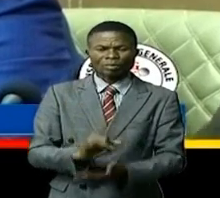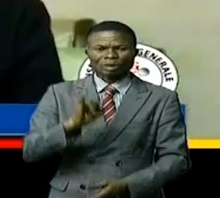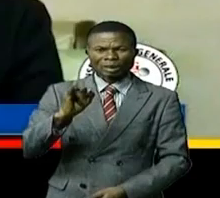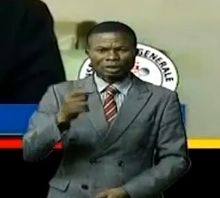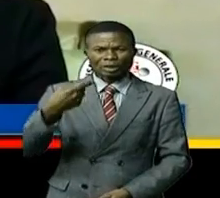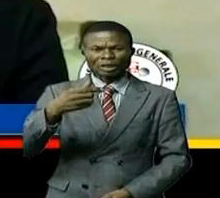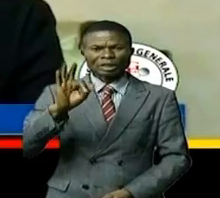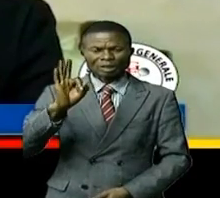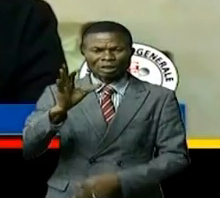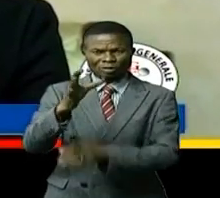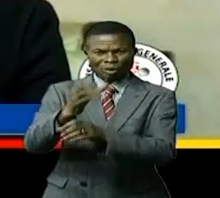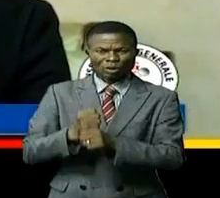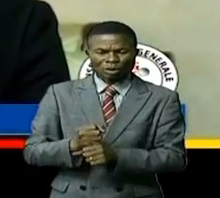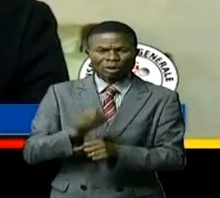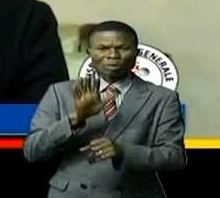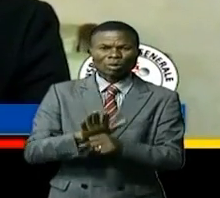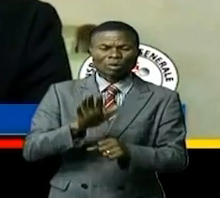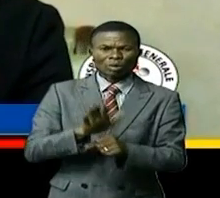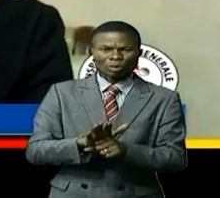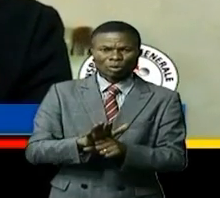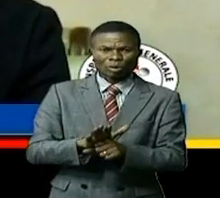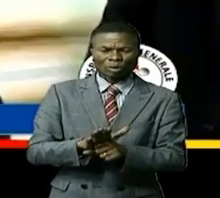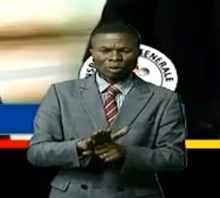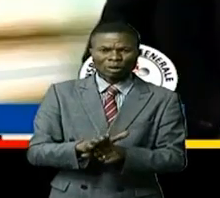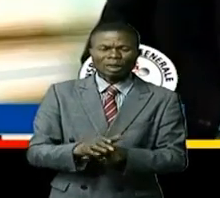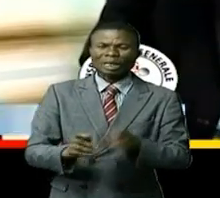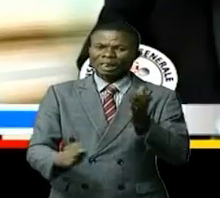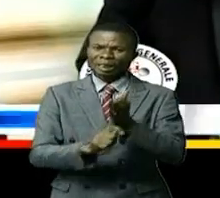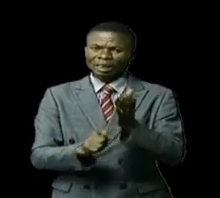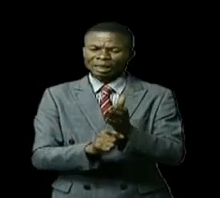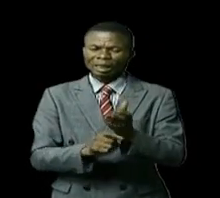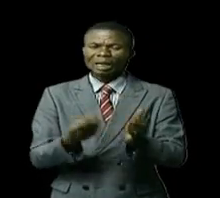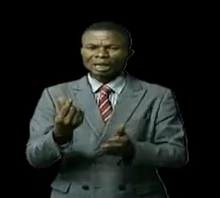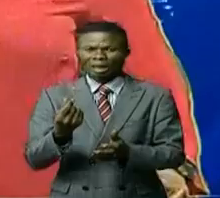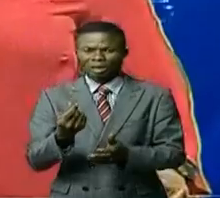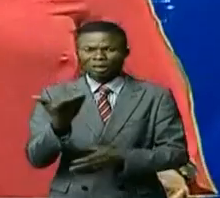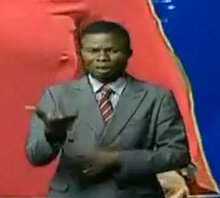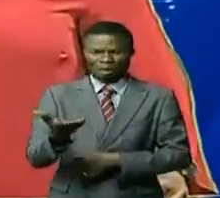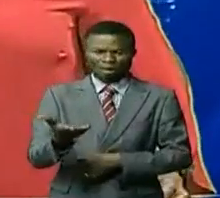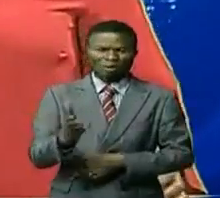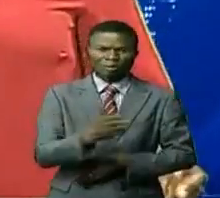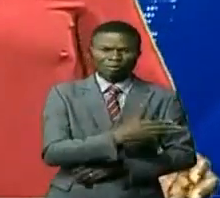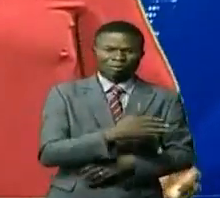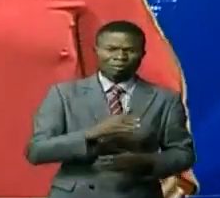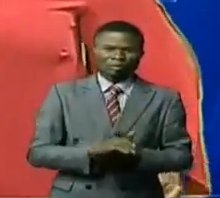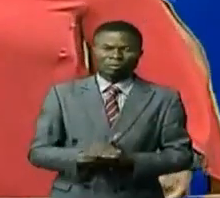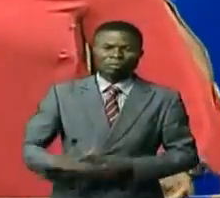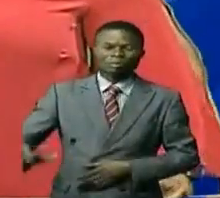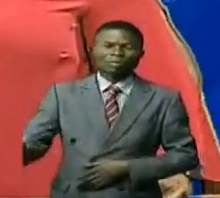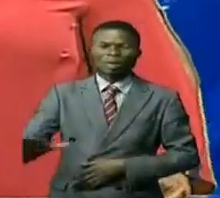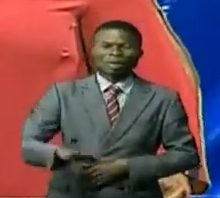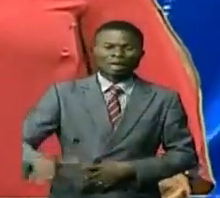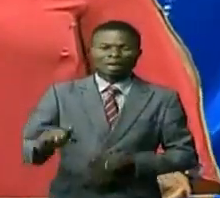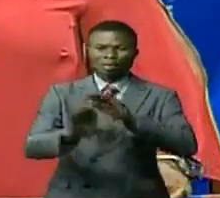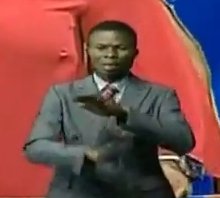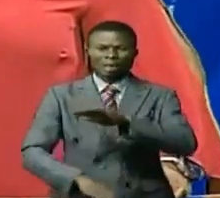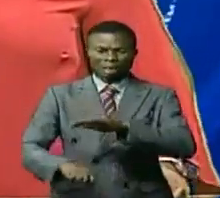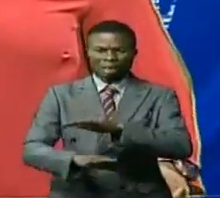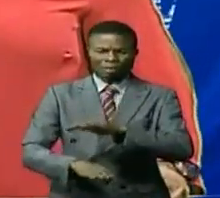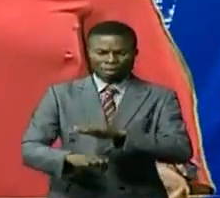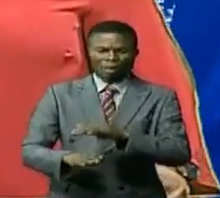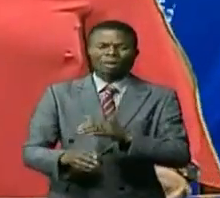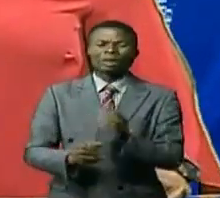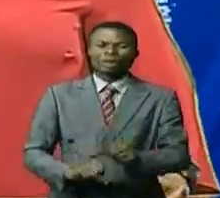bénéficié de plusieurs appuis techniques et financiers. et les Pays-Bas à travers Cordette a appuyé